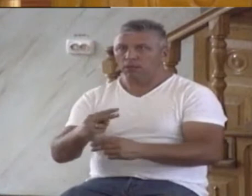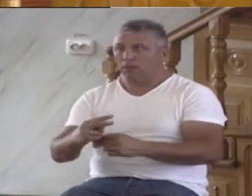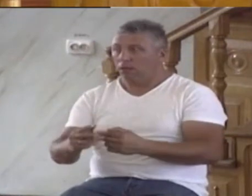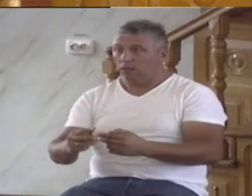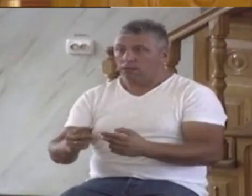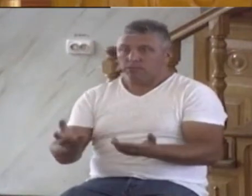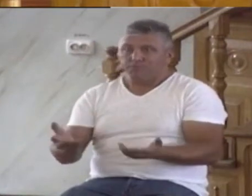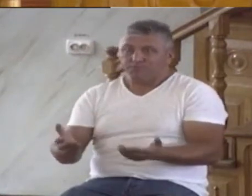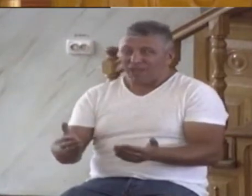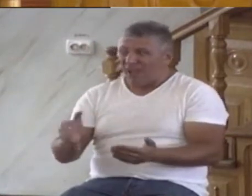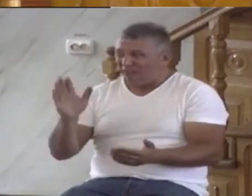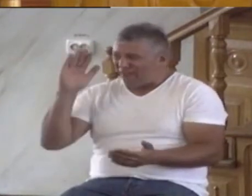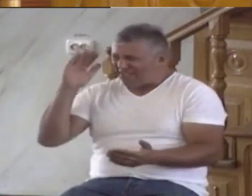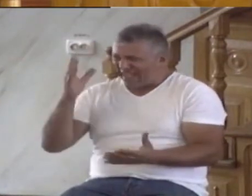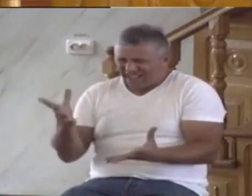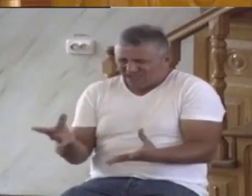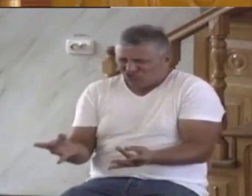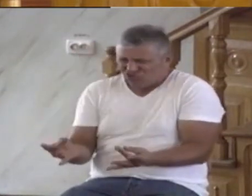там стоит вода.